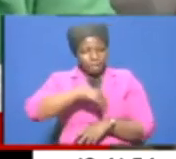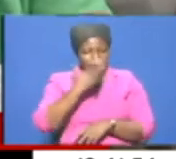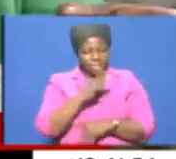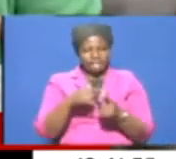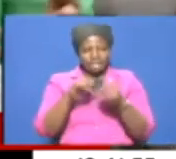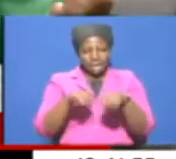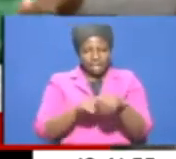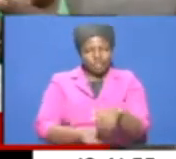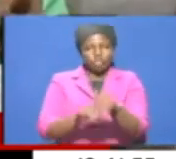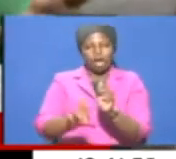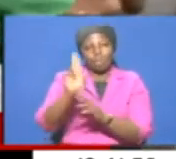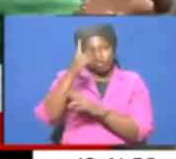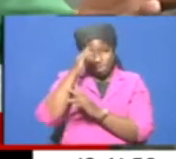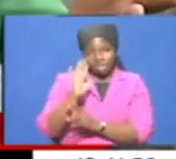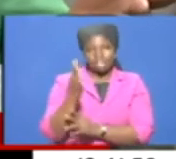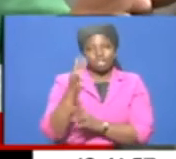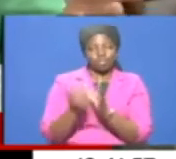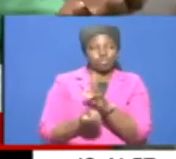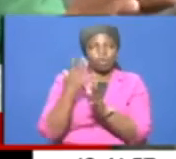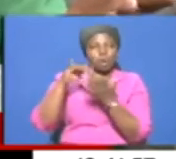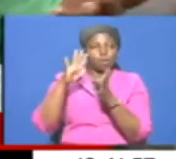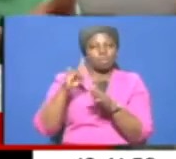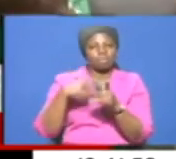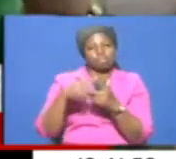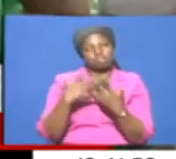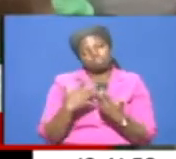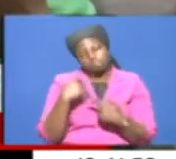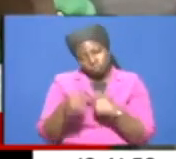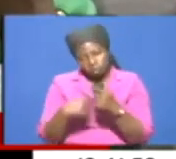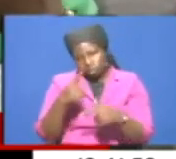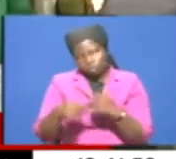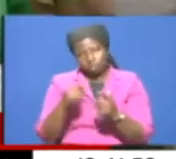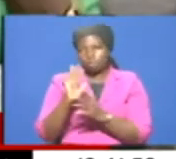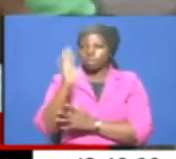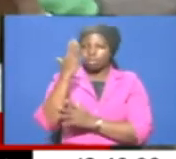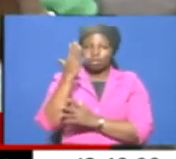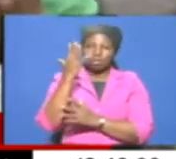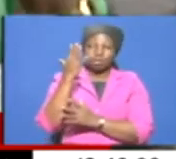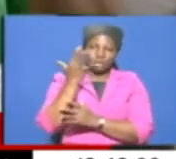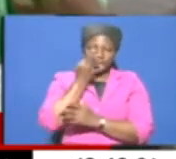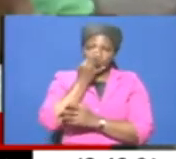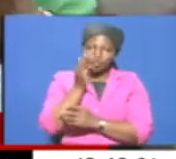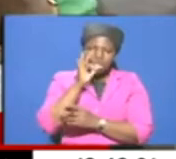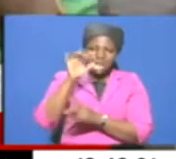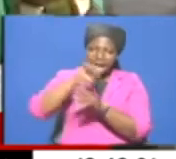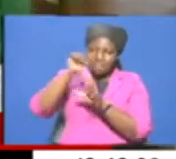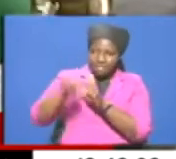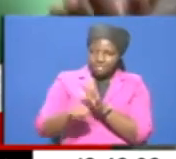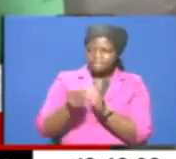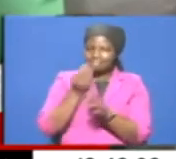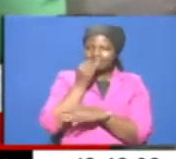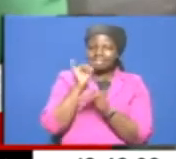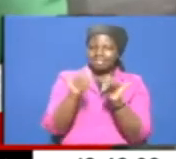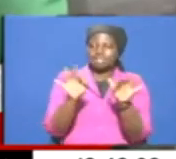iweze kushika. Ikishashika tunaondokea tu, tunawashwa kuvuna matunda, kukula na kukaa smart,